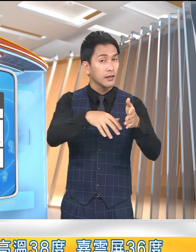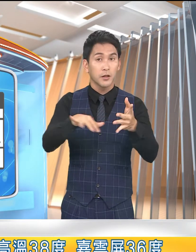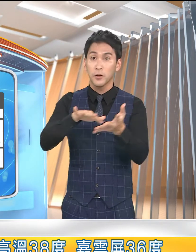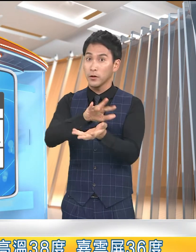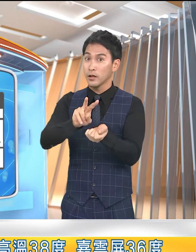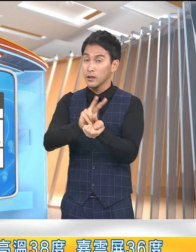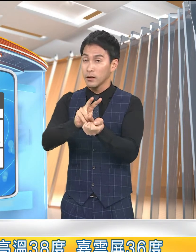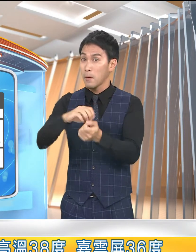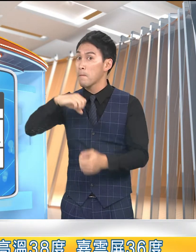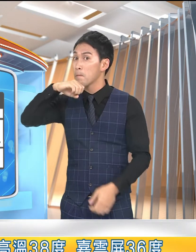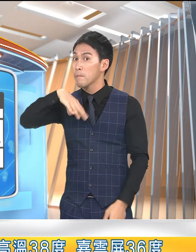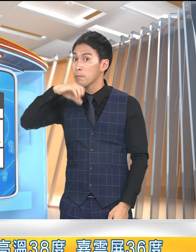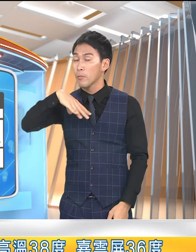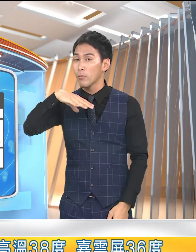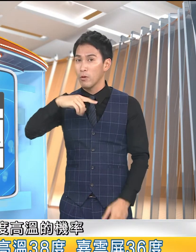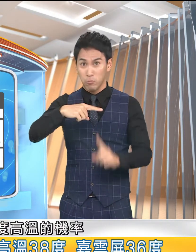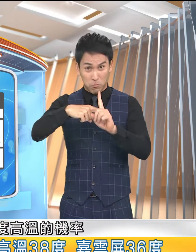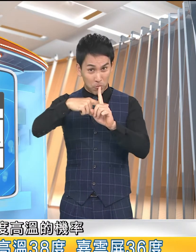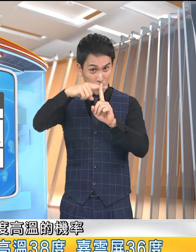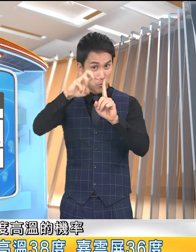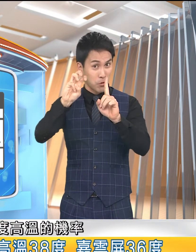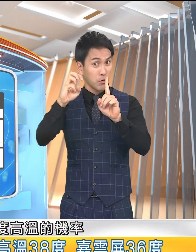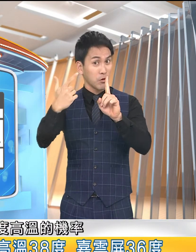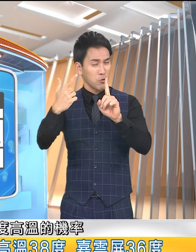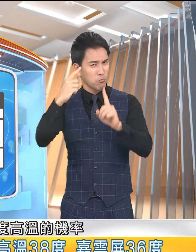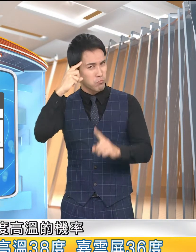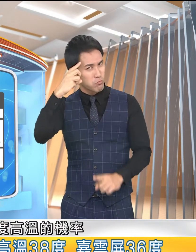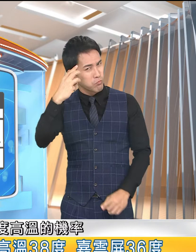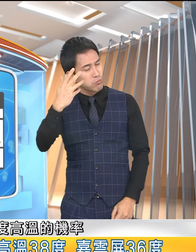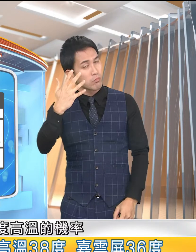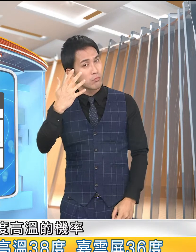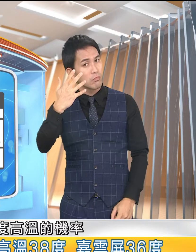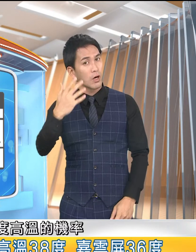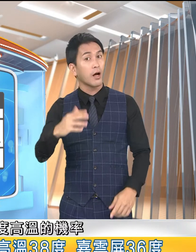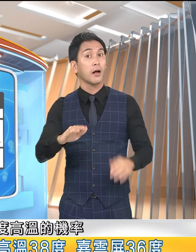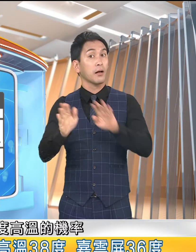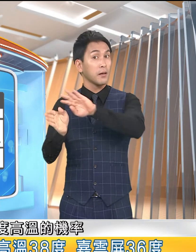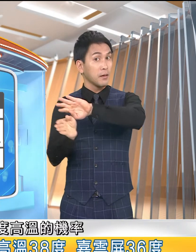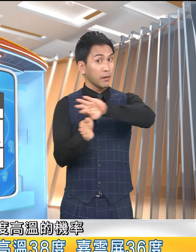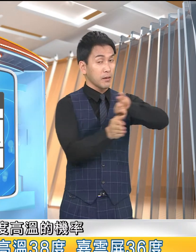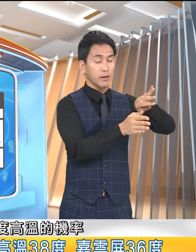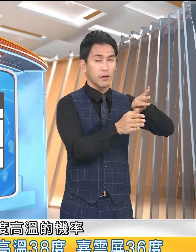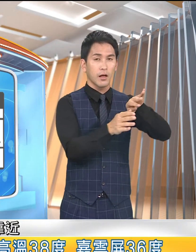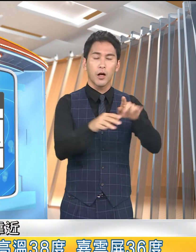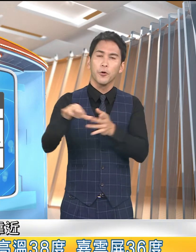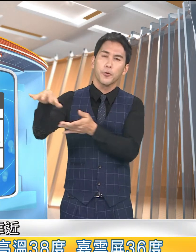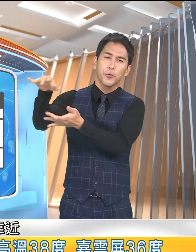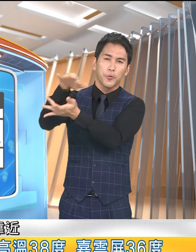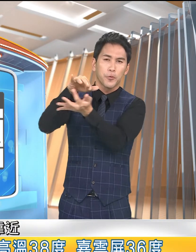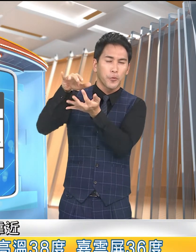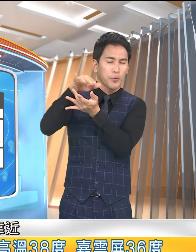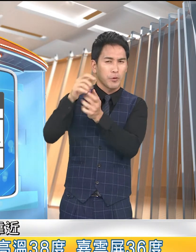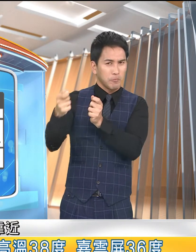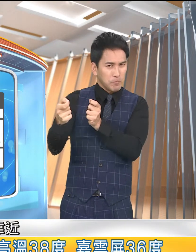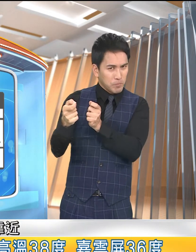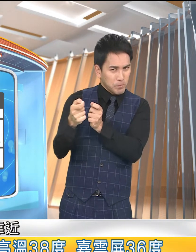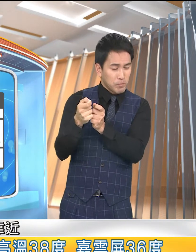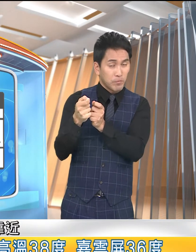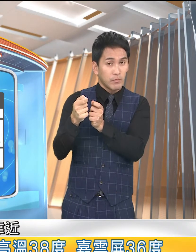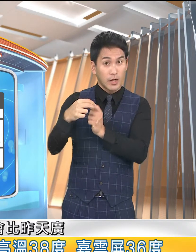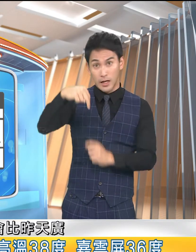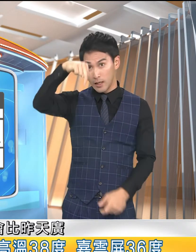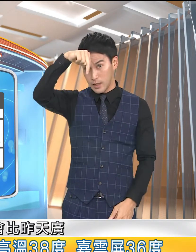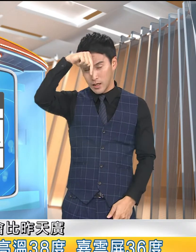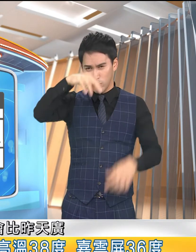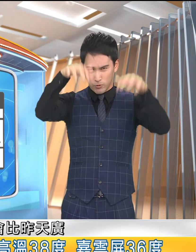嘉义、云林跟屏东也有连续出现36度高温的几率。而由于封面逐渐